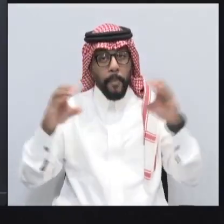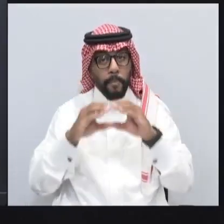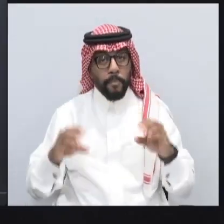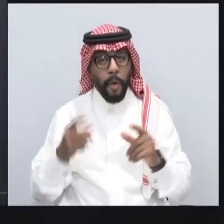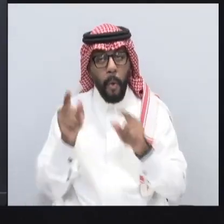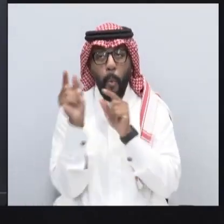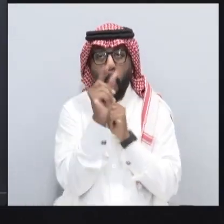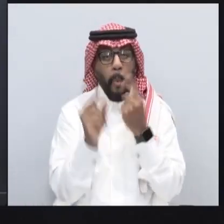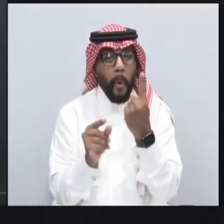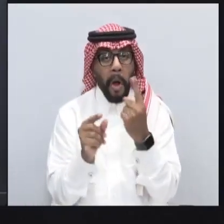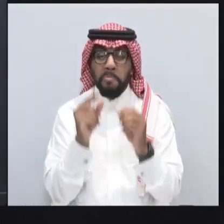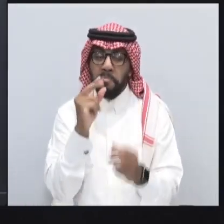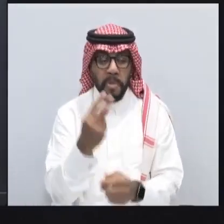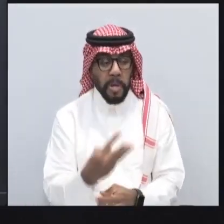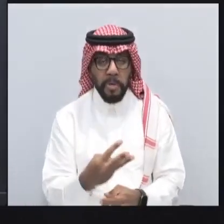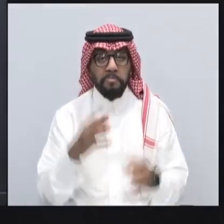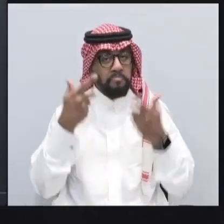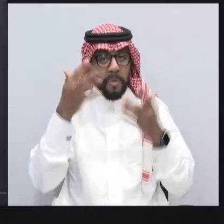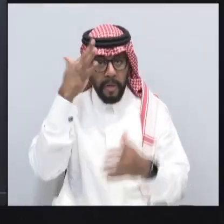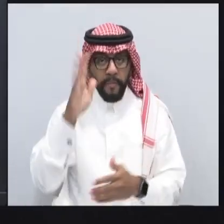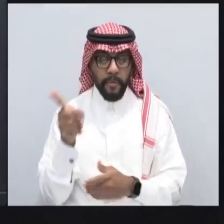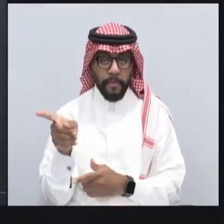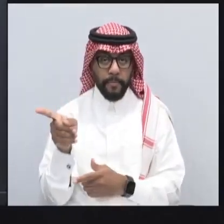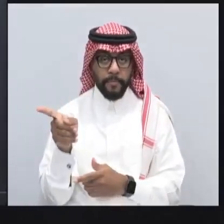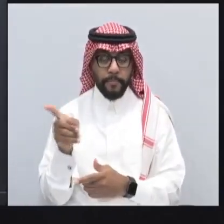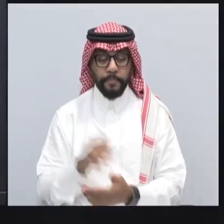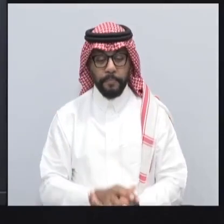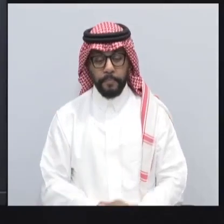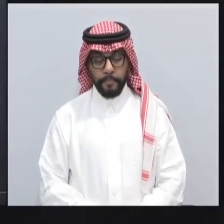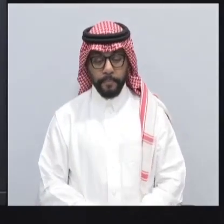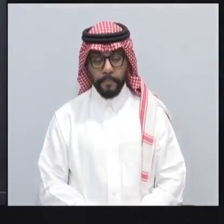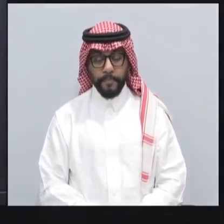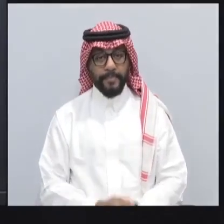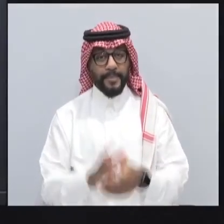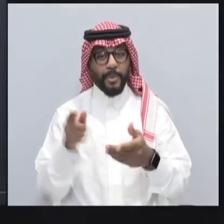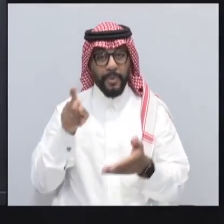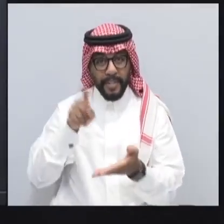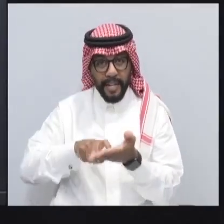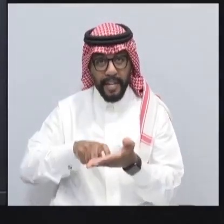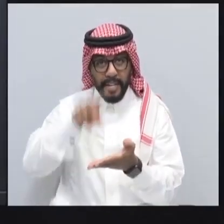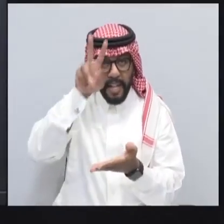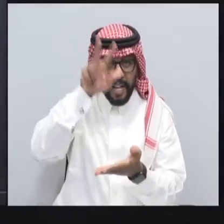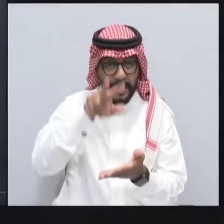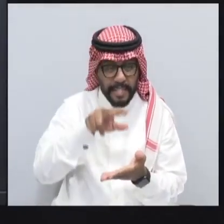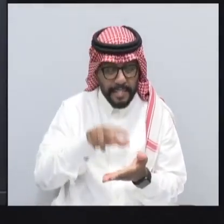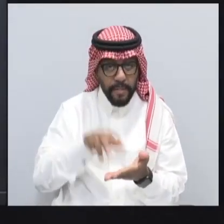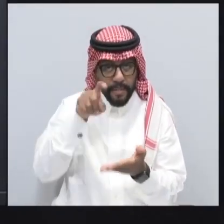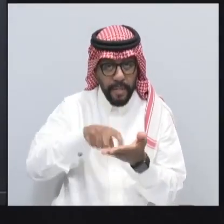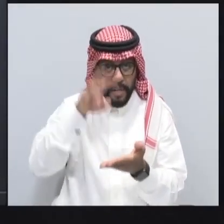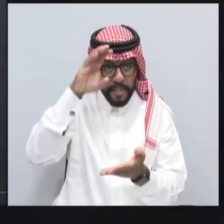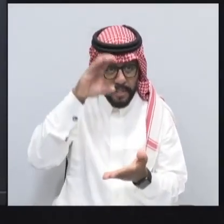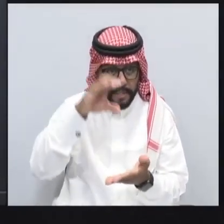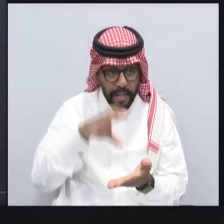من خلال ماذا ابناء الطلاب احسنت من خلال تحديد هذا النص ثم بعد ذلك تطبيق